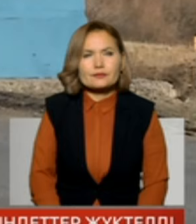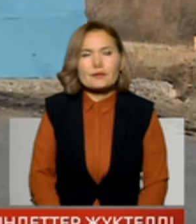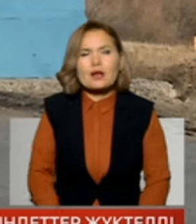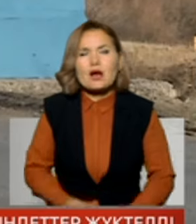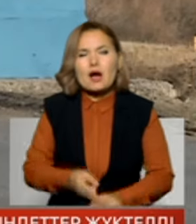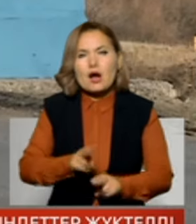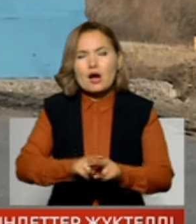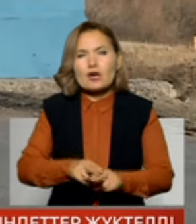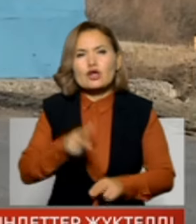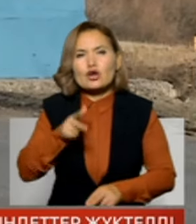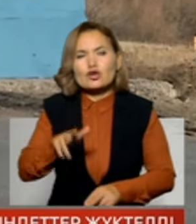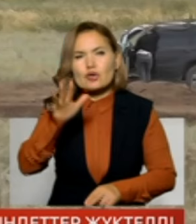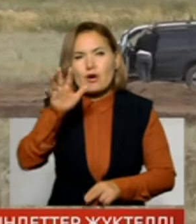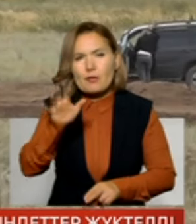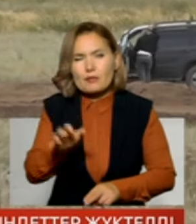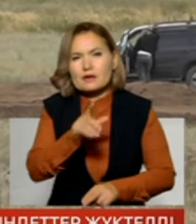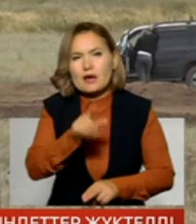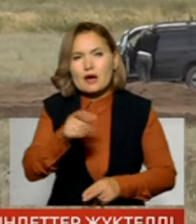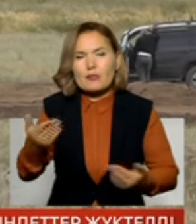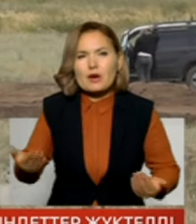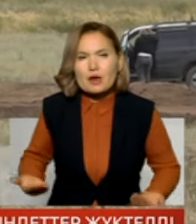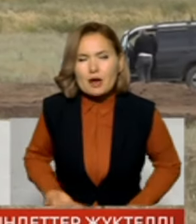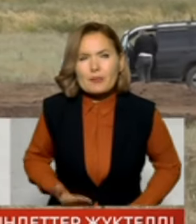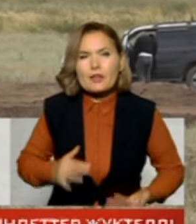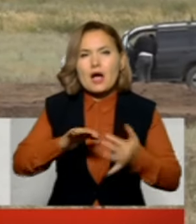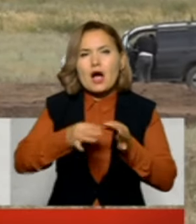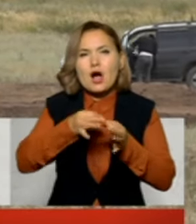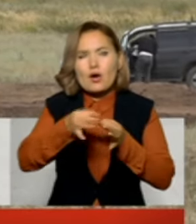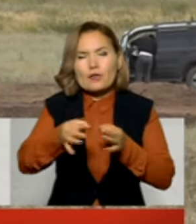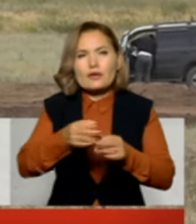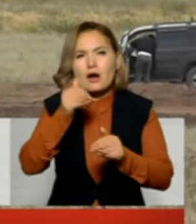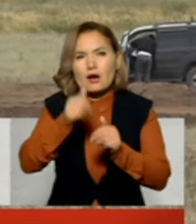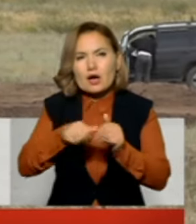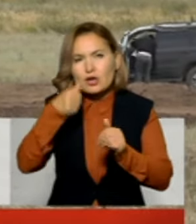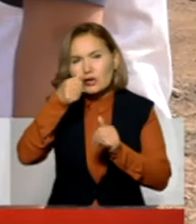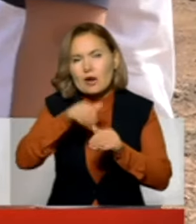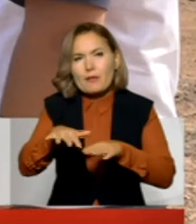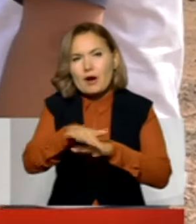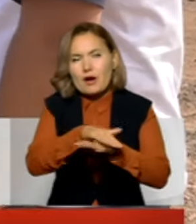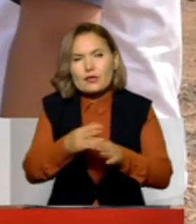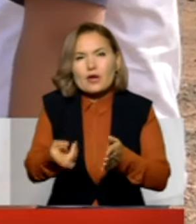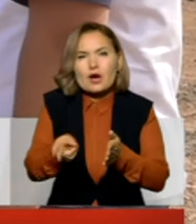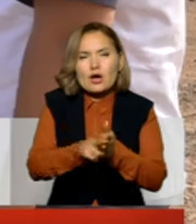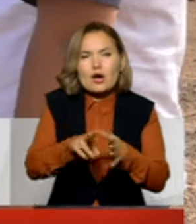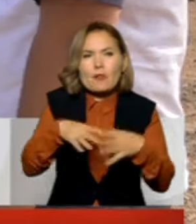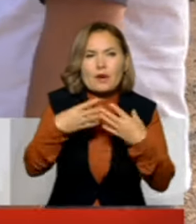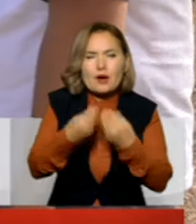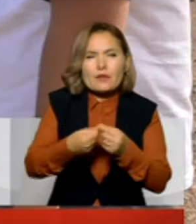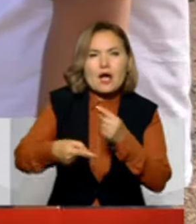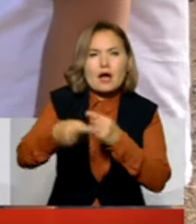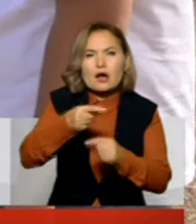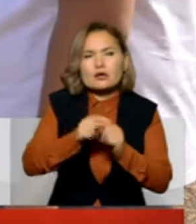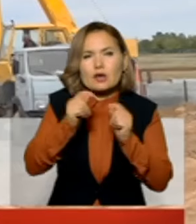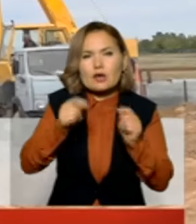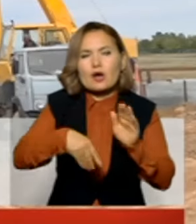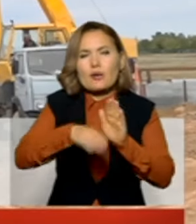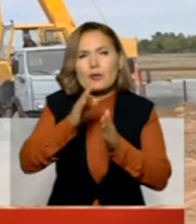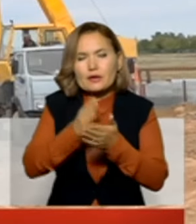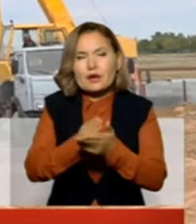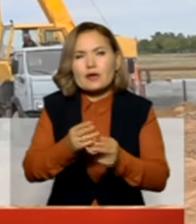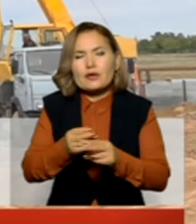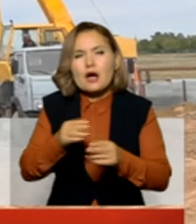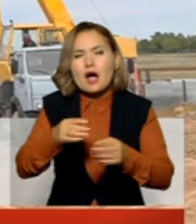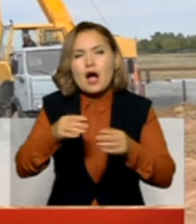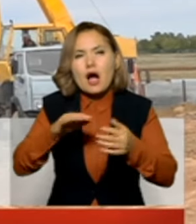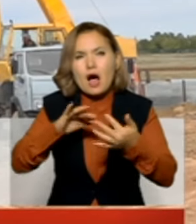Бұл 3,5 мыңнан аса адам мекен ететін Үштөбе ауылы жылдан жылға тұрғындар саны артып, кәсіптері де түрленіп келеді. Бірақ бір қиыны